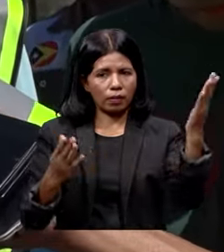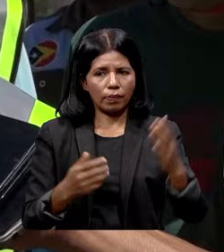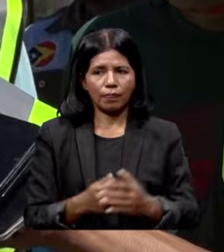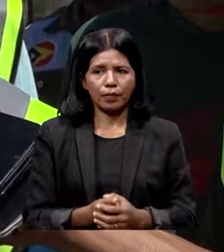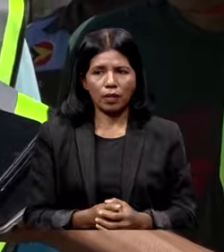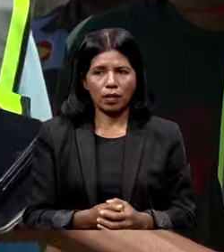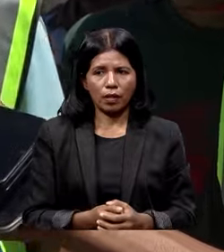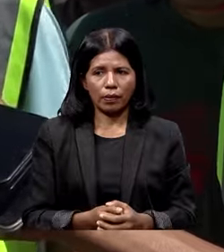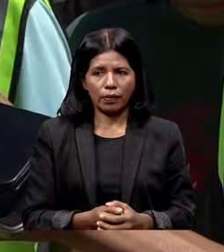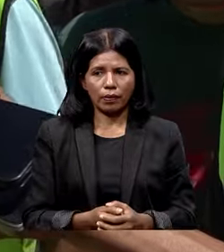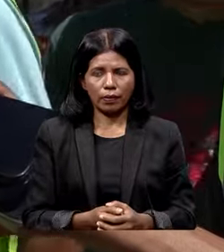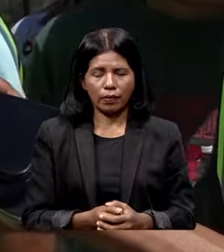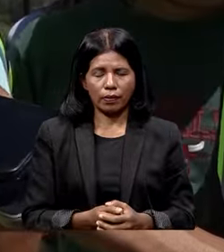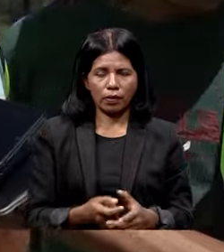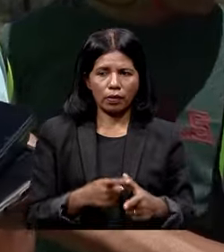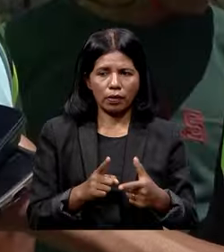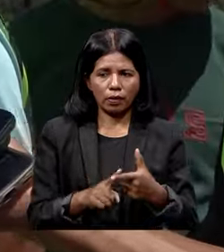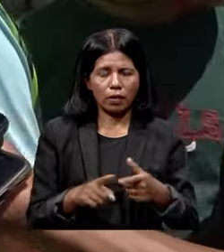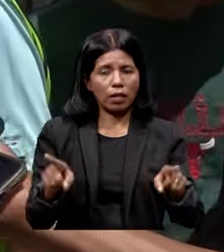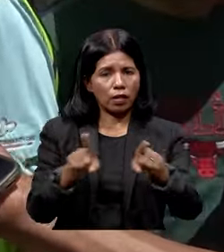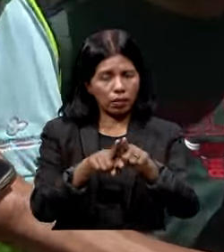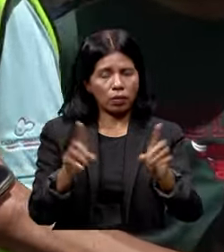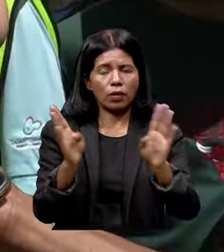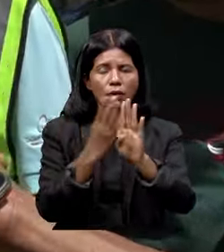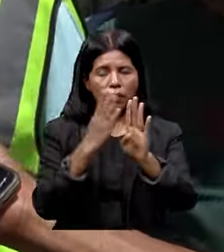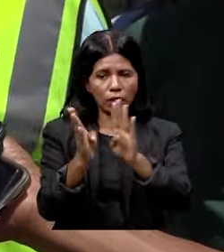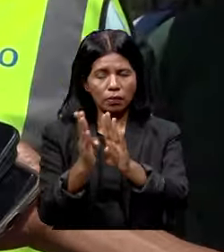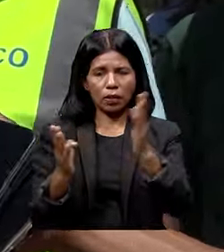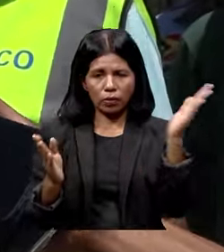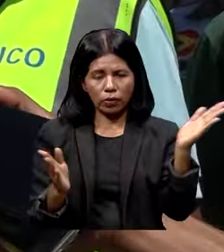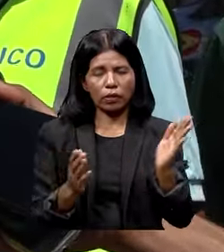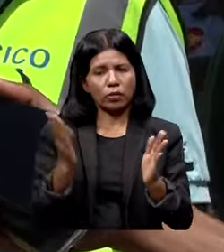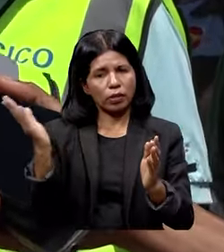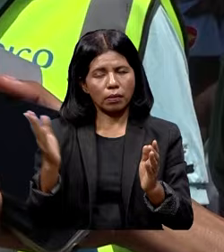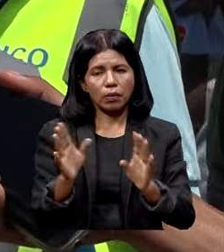इधर ने ने ने और मातम हेली मालूस नहीं है बाय आर्य बे